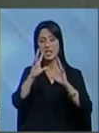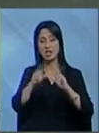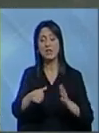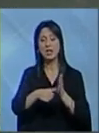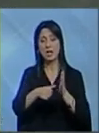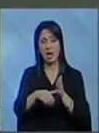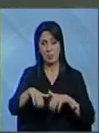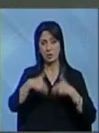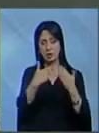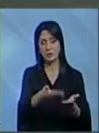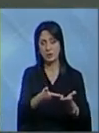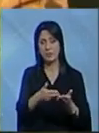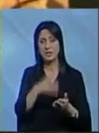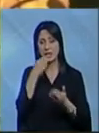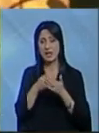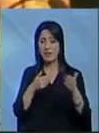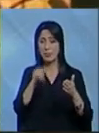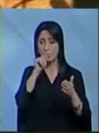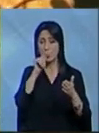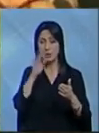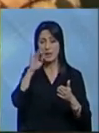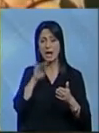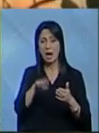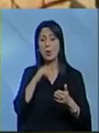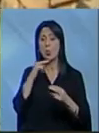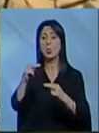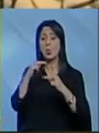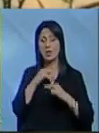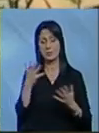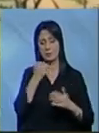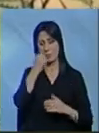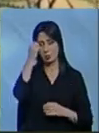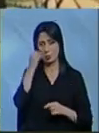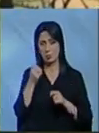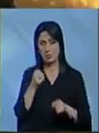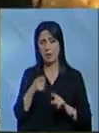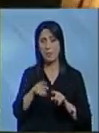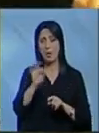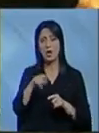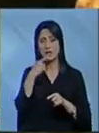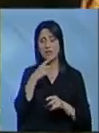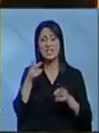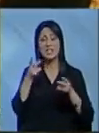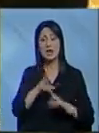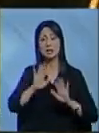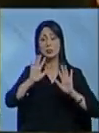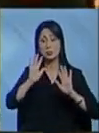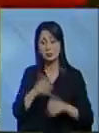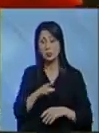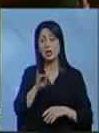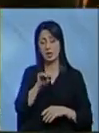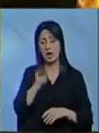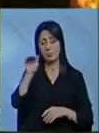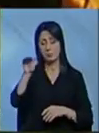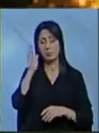ჩაქრობაში დახმარება შესთავაზა. თავის მხრივ ვლადიმერ პუტინმა დონალდ ტრამპს ყურადღებისთვის მადლობა გადაუხადა. ამასთან აღნიშნა, რომ საჭიროების შემთხვევაში დონალდ